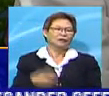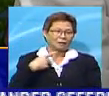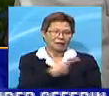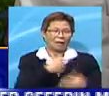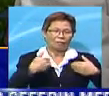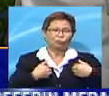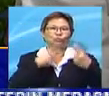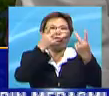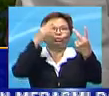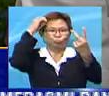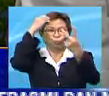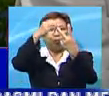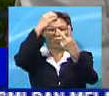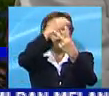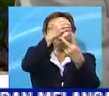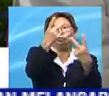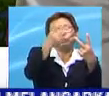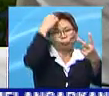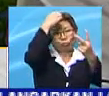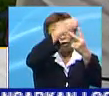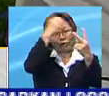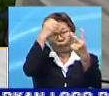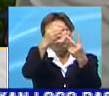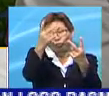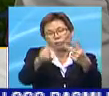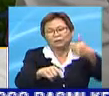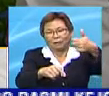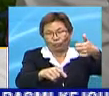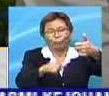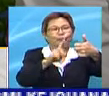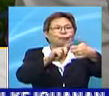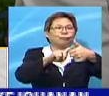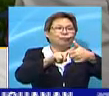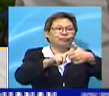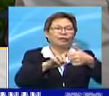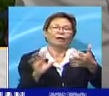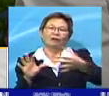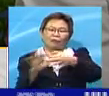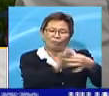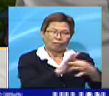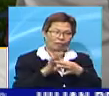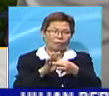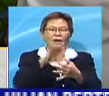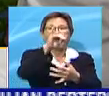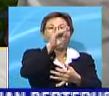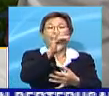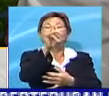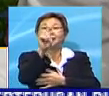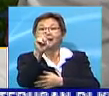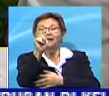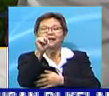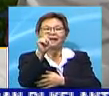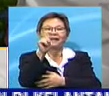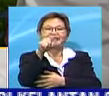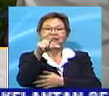dua objektif. Satu is itu merupakan collaboration under the